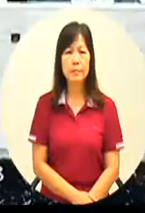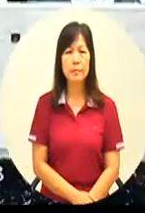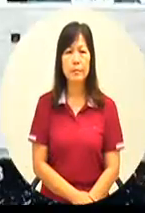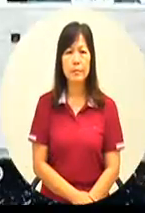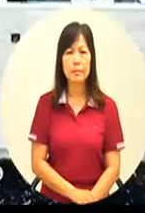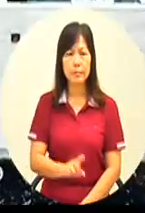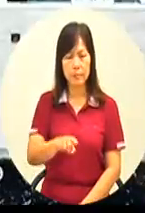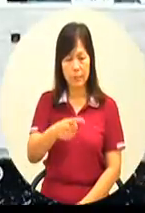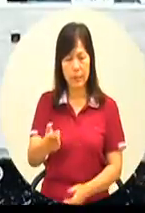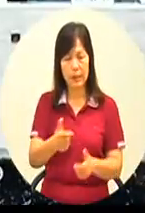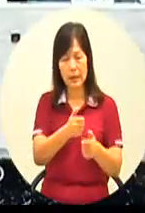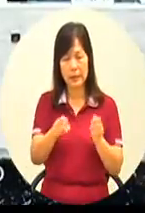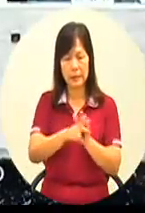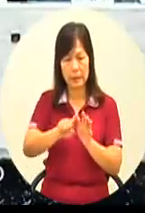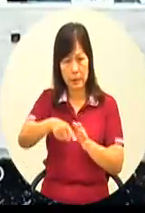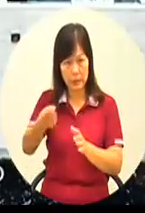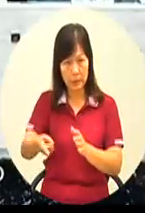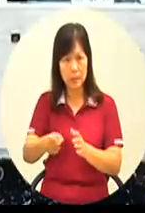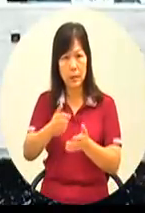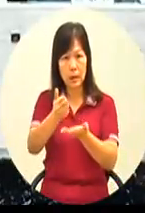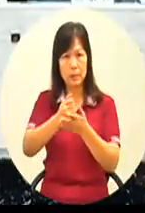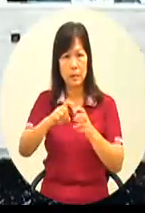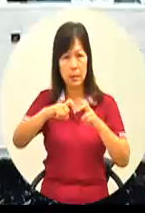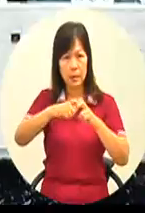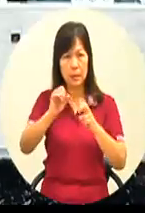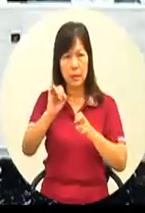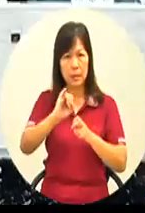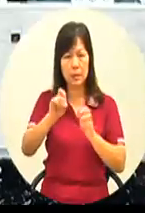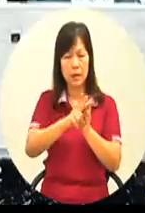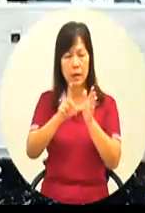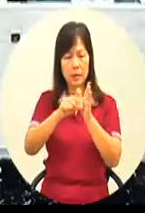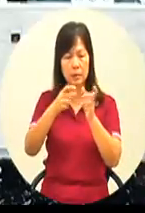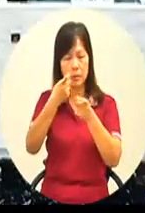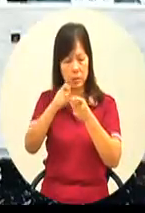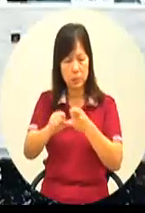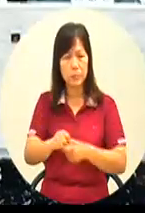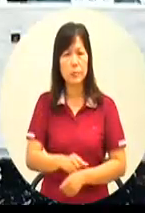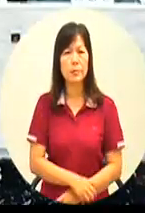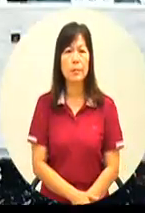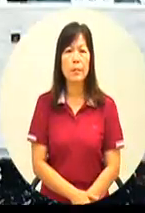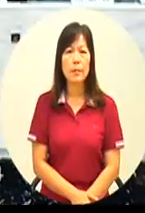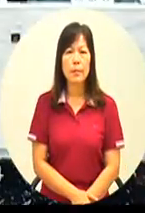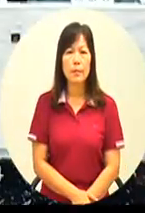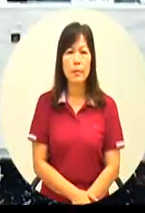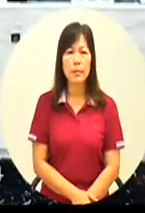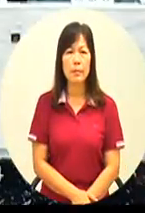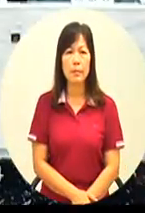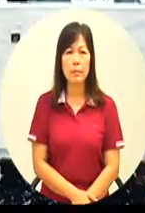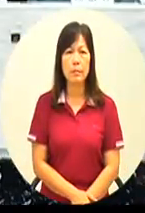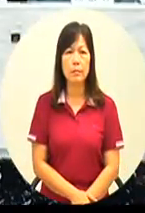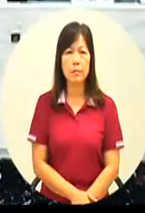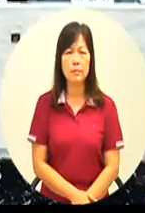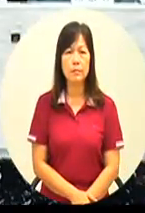好，谢谢。接下来我们请李乔儒啊，15分钟。